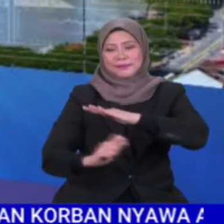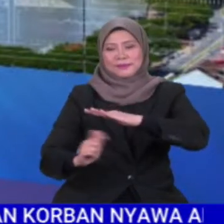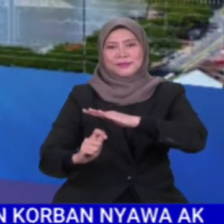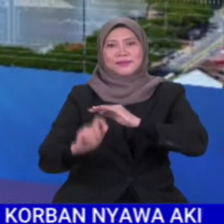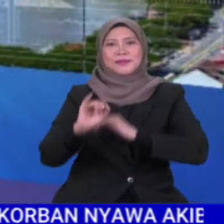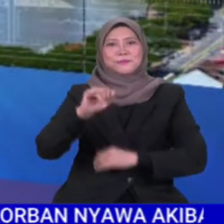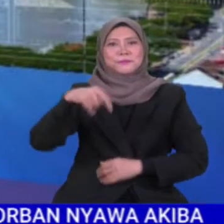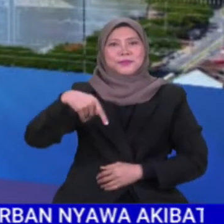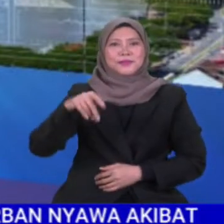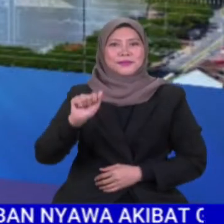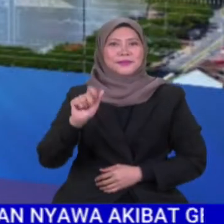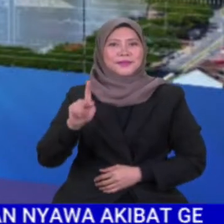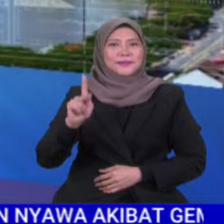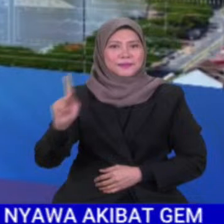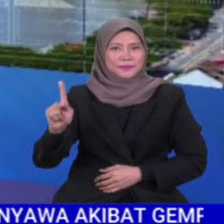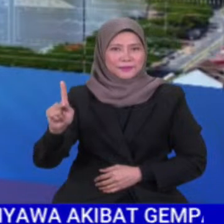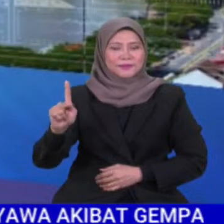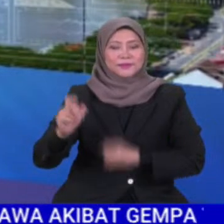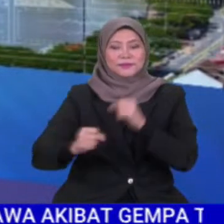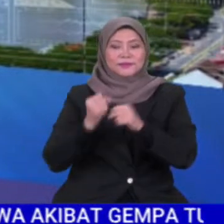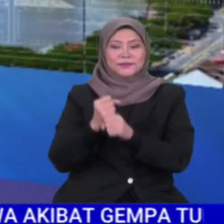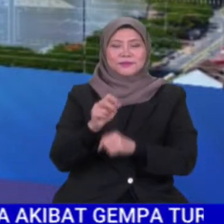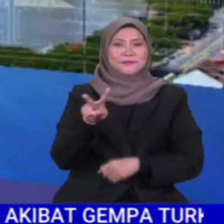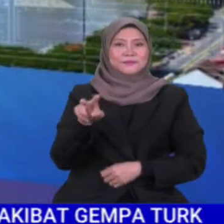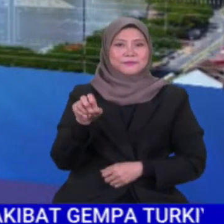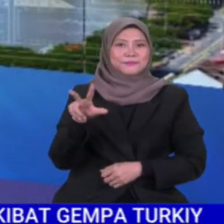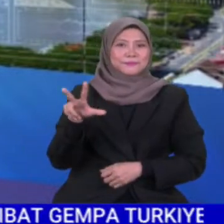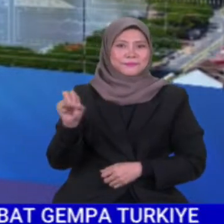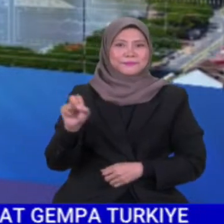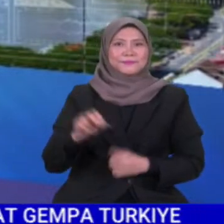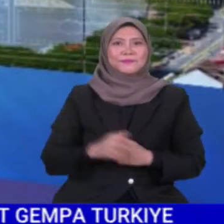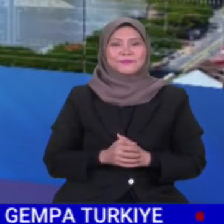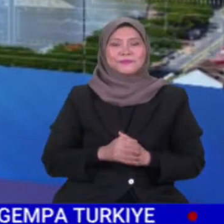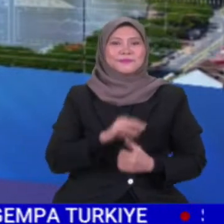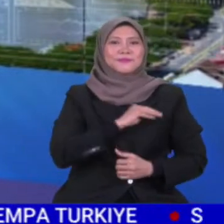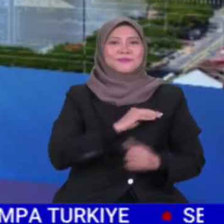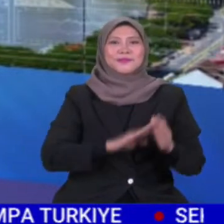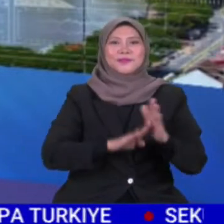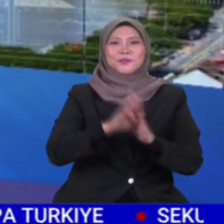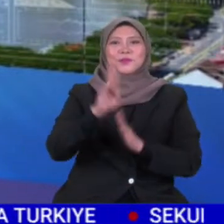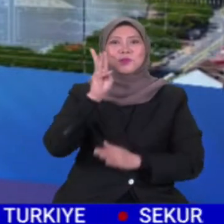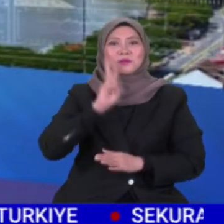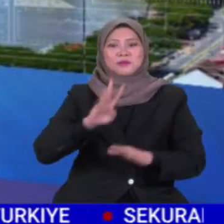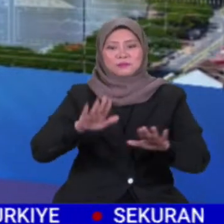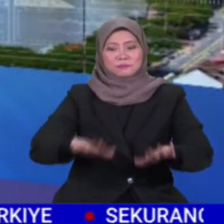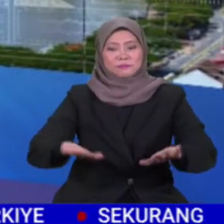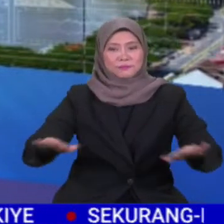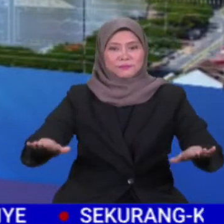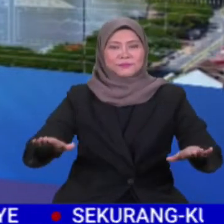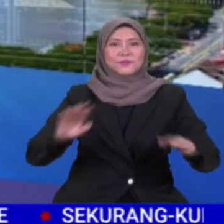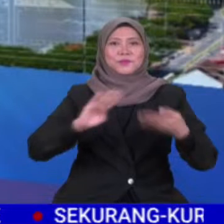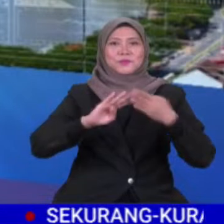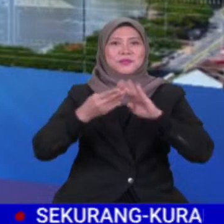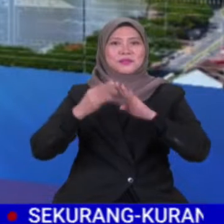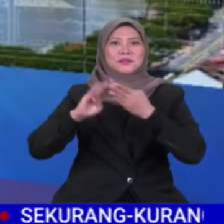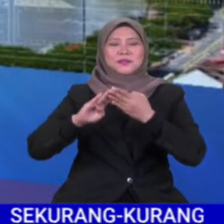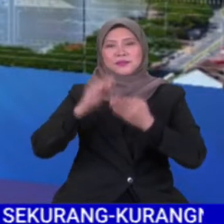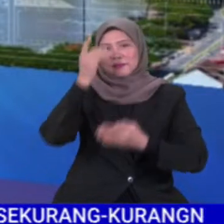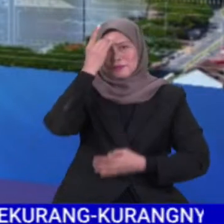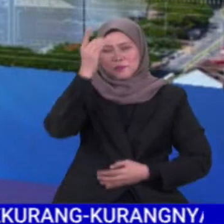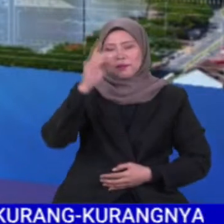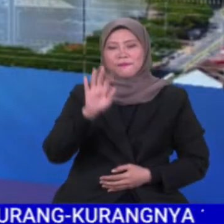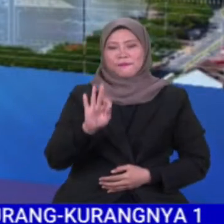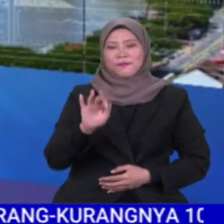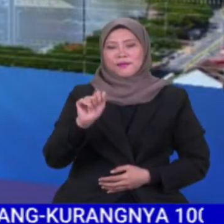kanak-kanak IPAKK sedidik menjelang tahun 2030. Menteri Pembangunan Wanita, Kanak-kanak dan Kesejahteraan Komuniti Dato' Sri